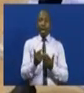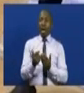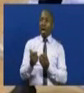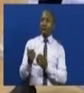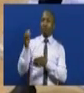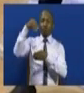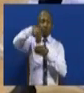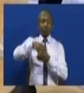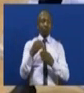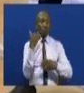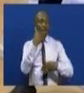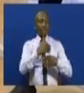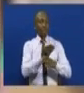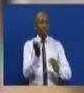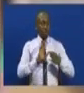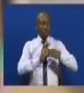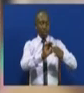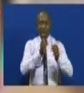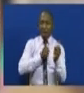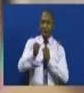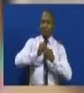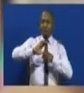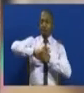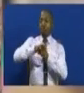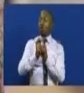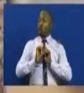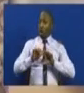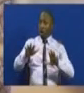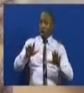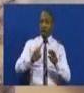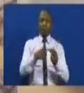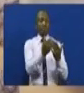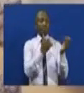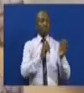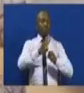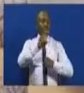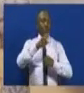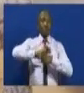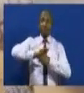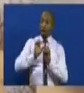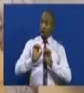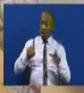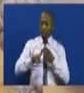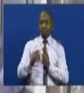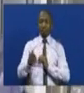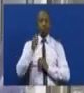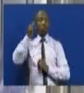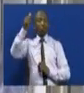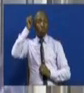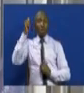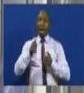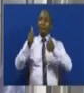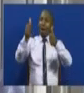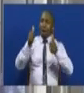wengine kushirikiana na serikali katika mapambano hayo dhidi ya ugonjwa wa COVID-19 unaosababishwa na virusi vya corona. Siku chache zilizopita msanii huyo